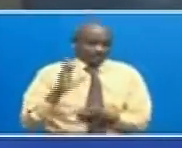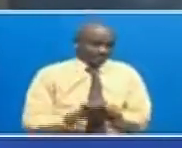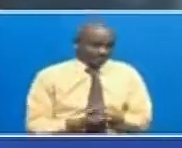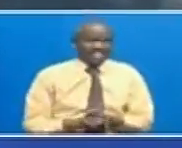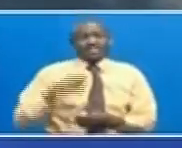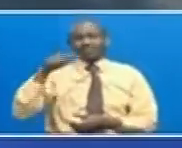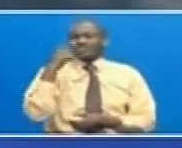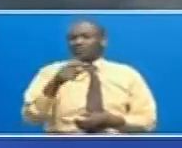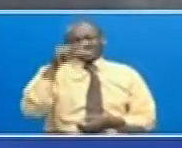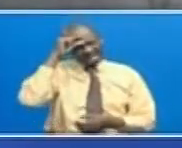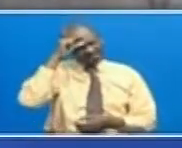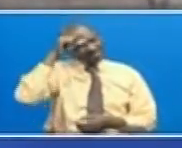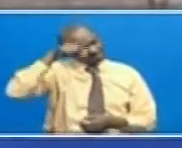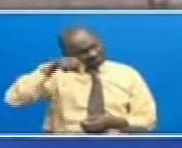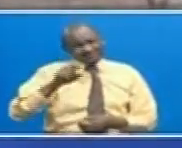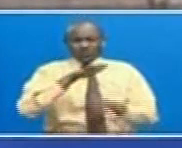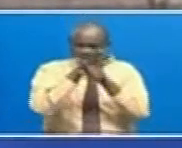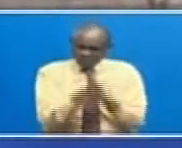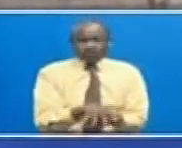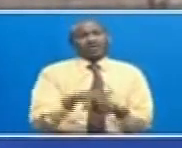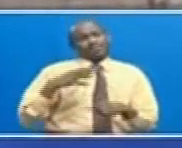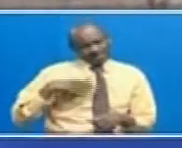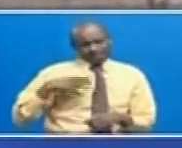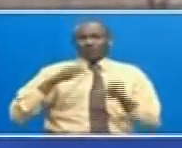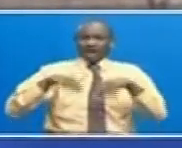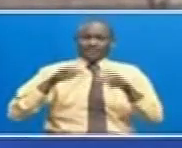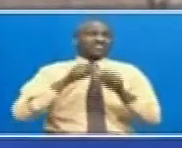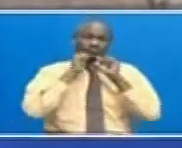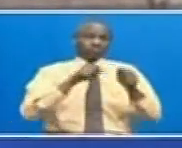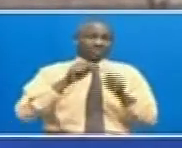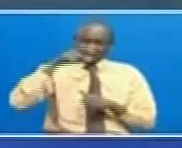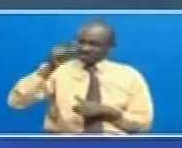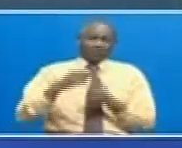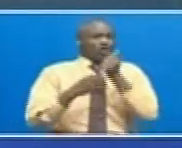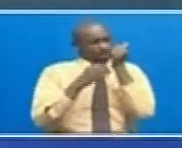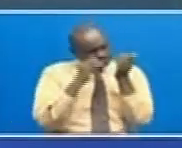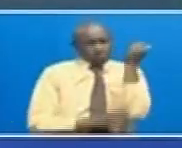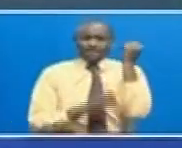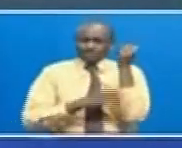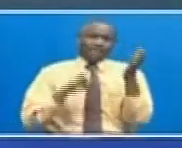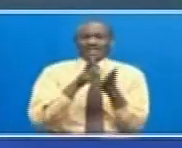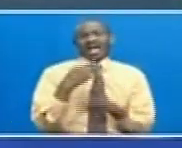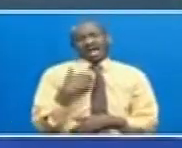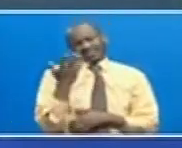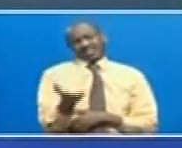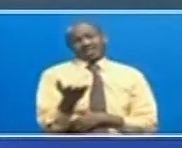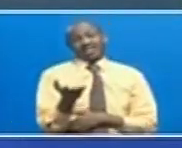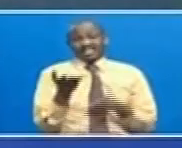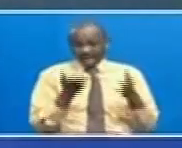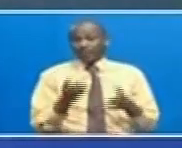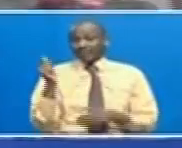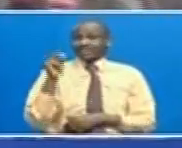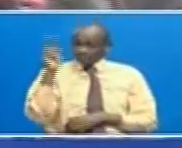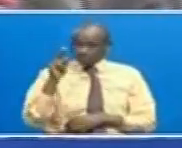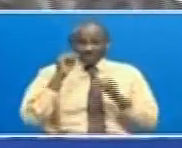Wameisuta serikali na kusema kuwa wanawakandamiza wakulima wa miwa ambao mapato yao ni ya chini, na uamuzi huo wa Uhuru Kenyatta ukiwa